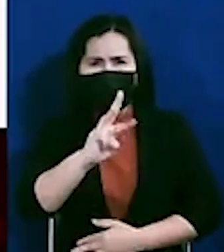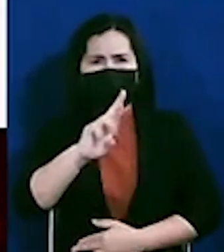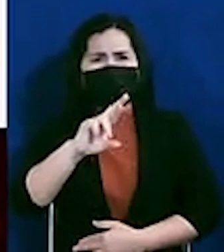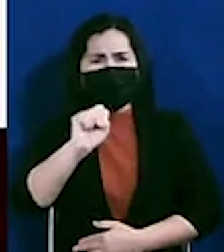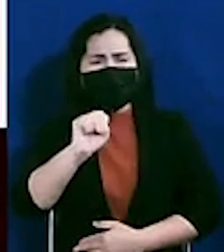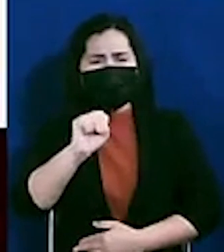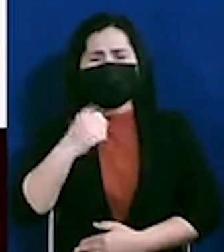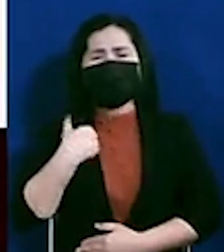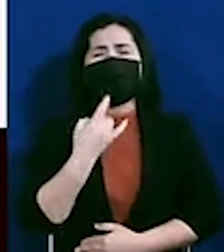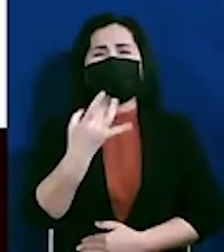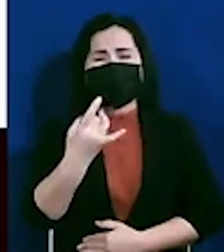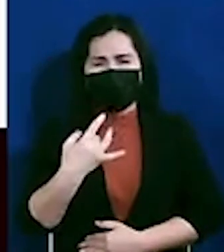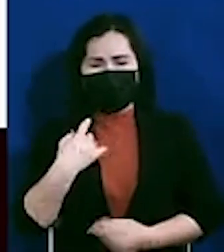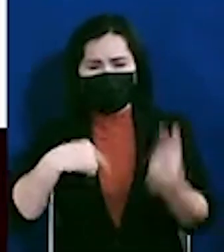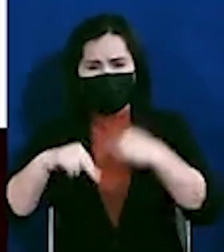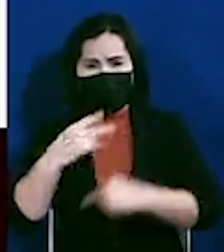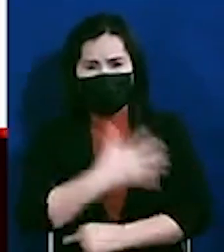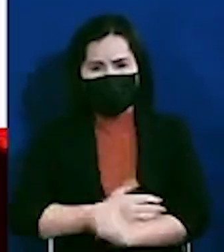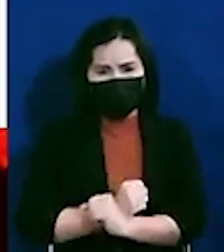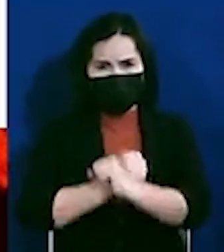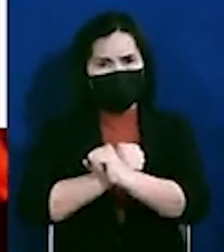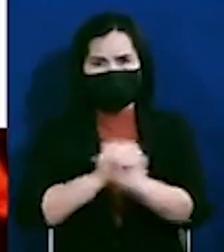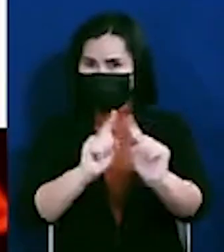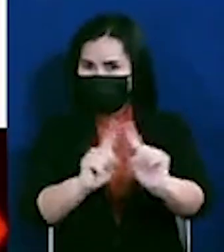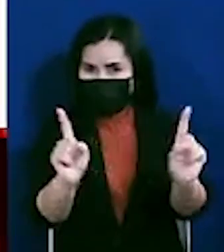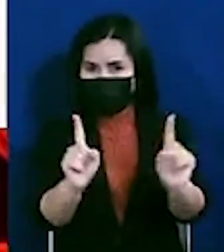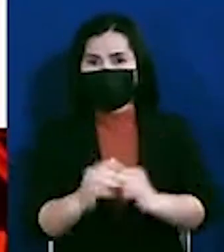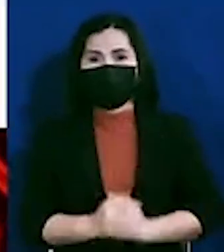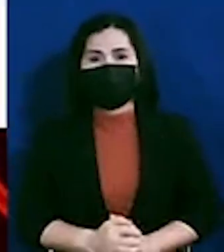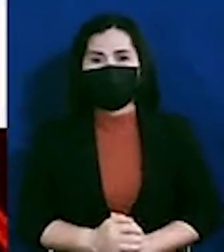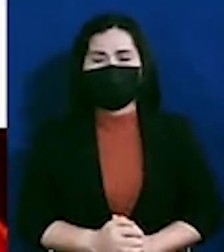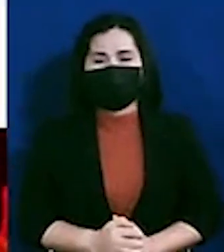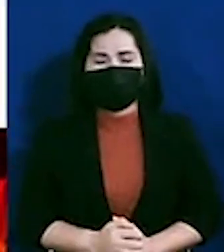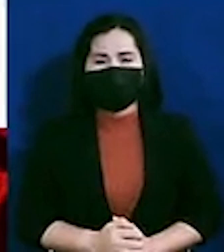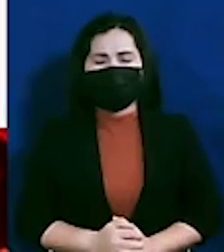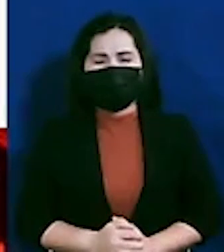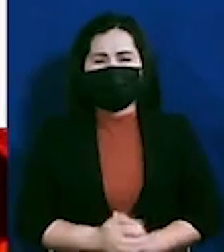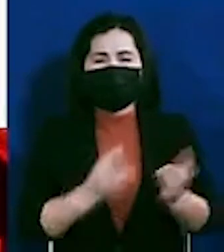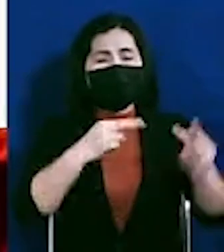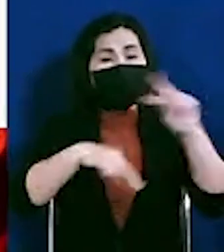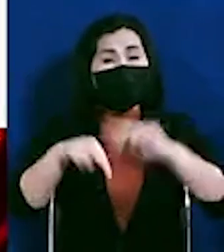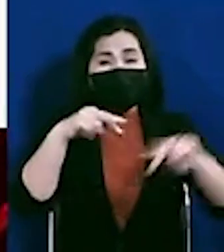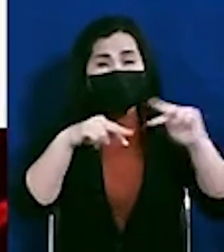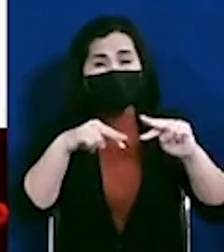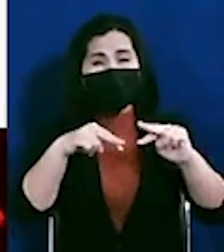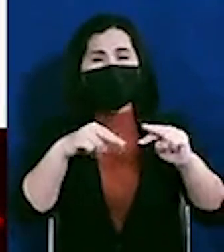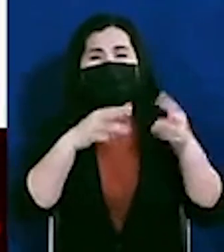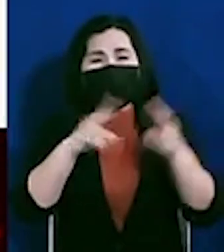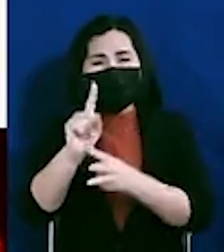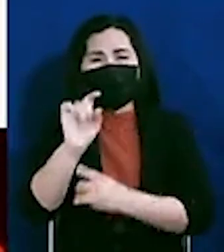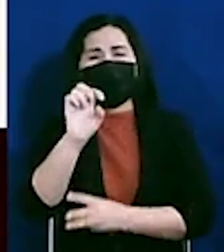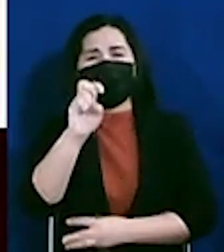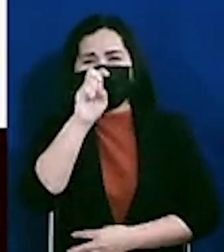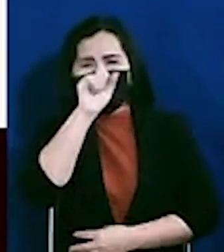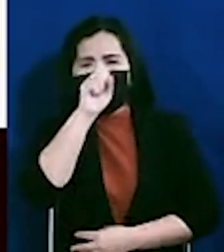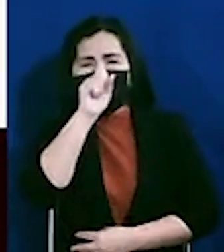ภูมิคุ้มกันหรือภูมิต้านทานนะครับซึ่งทั้งคู่เนี่ยอะไม่มีวิธีการตรวจที่เรียกว่าว่าเป็นเท็จคิดนะครับ